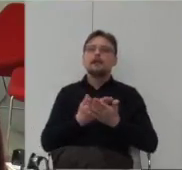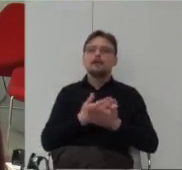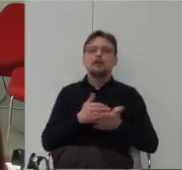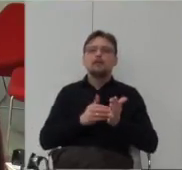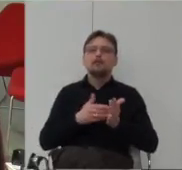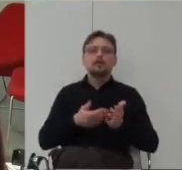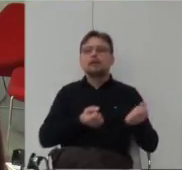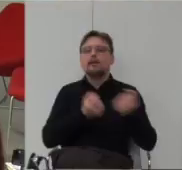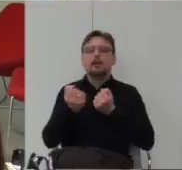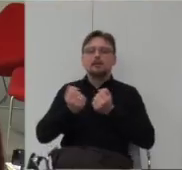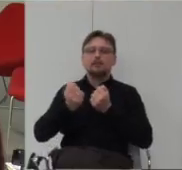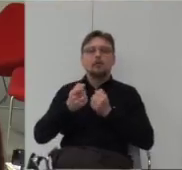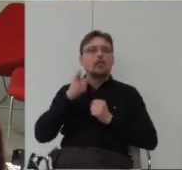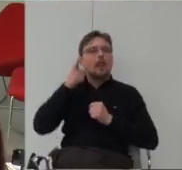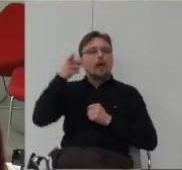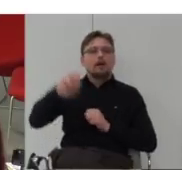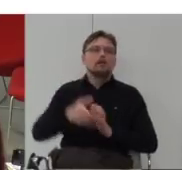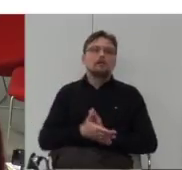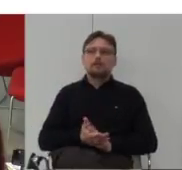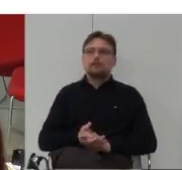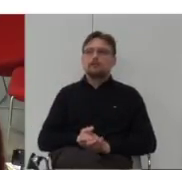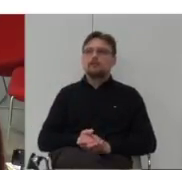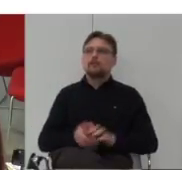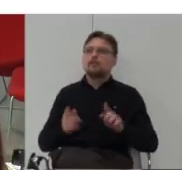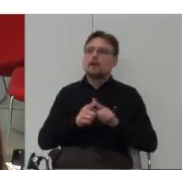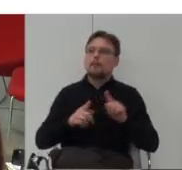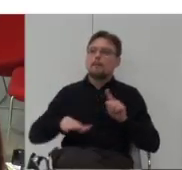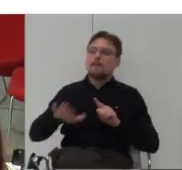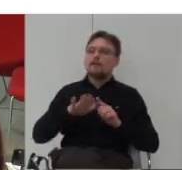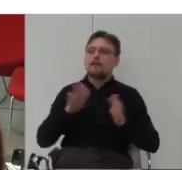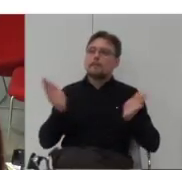transportu głównie i powierzchni.